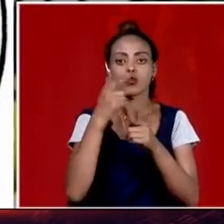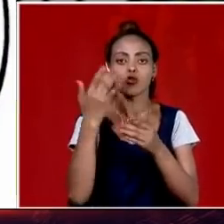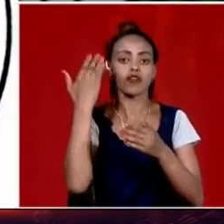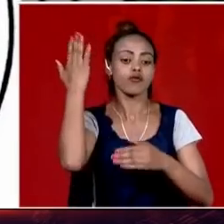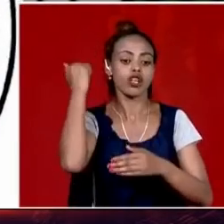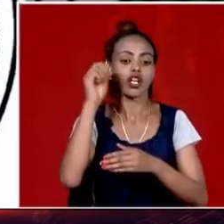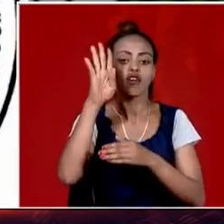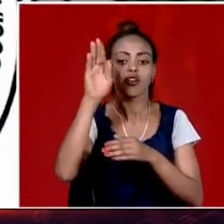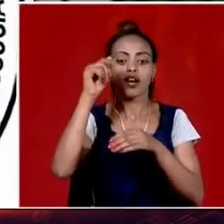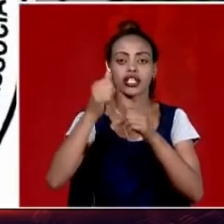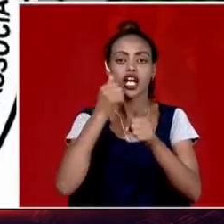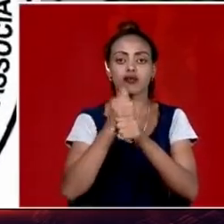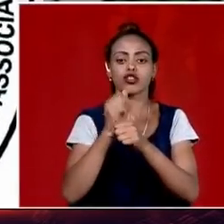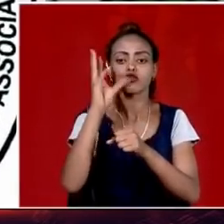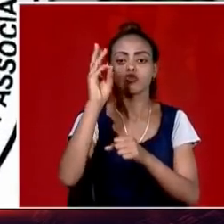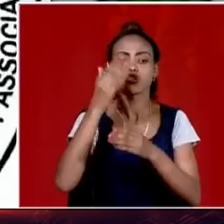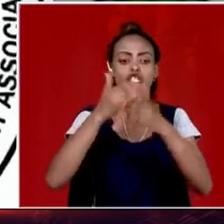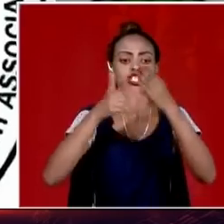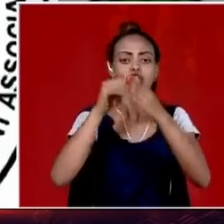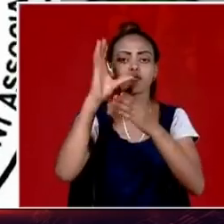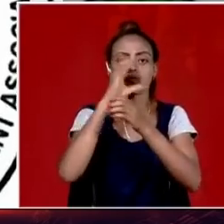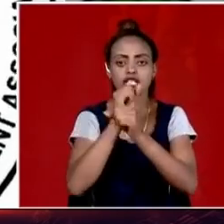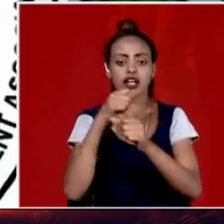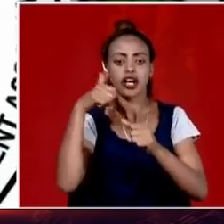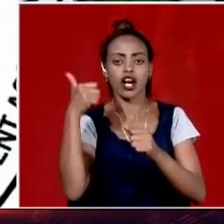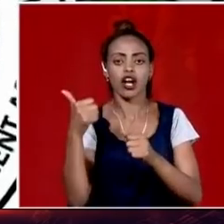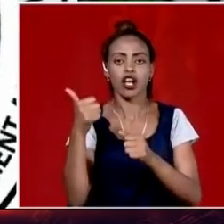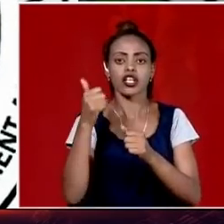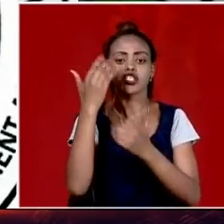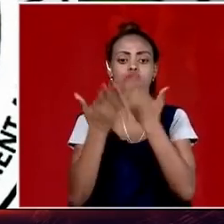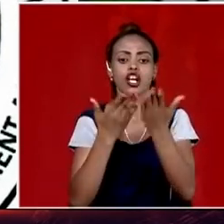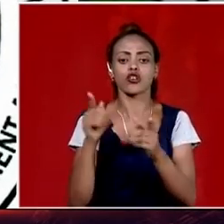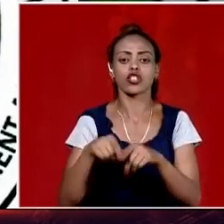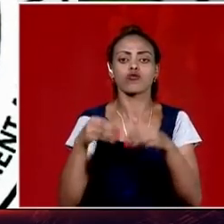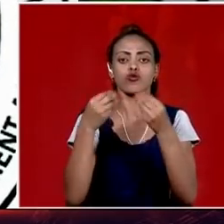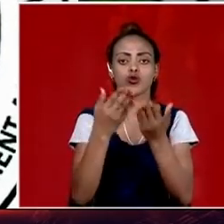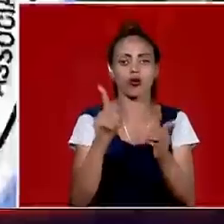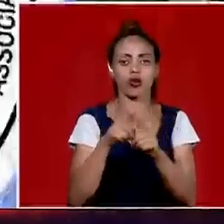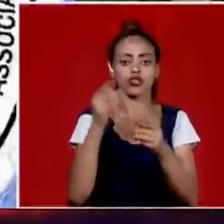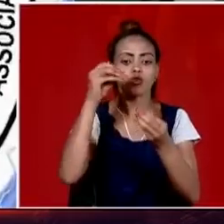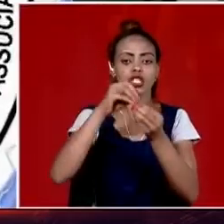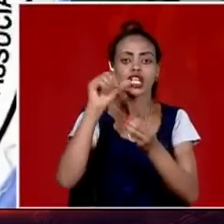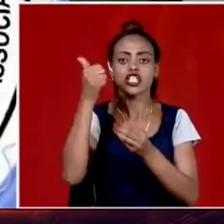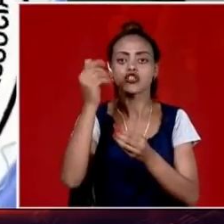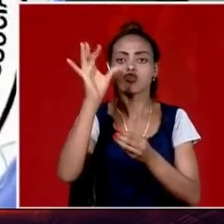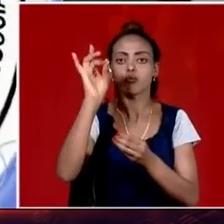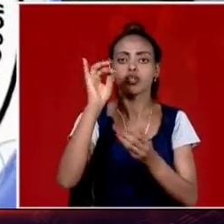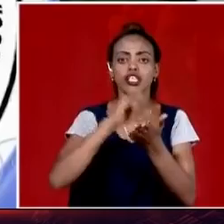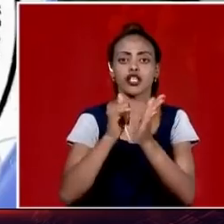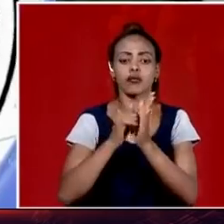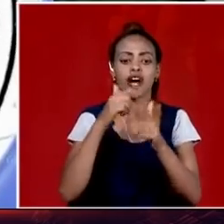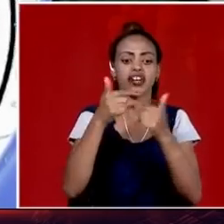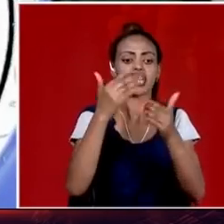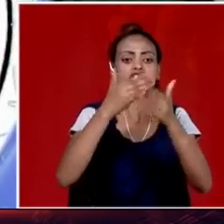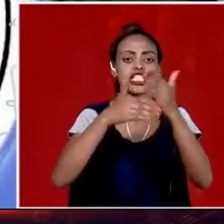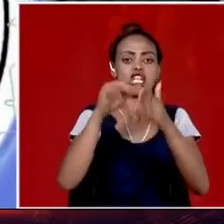ዝሓለፉ 4 ዓመታት 6 ህንፀተን ብምዝዛም ንካልኦት ንግልጋሎት ክበቕዓ ዝገበራ ኮይነን ተወሰኽቲ 18 ድማ ኣብ ከይዲ ህንፀት